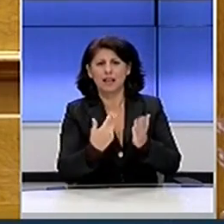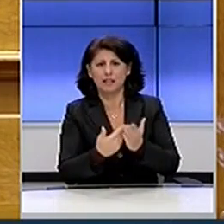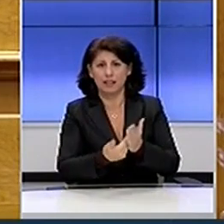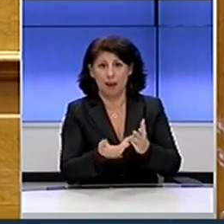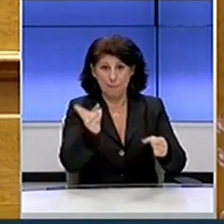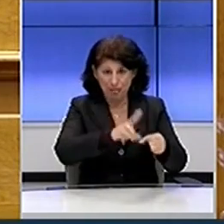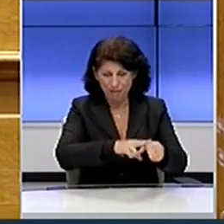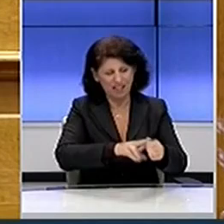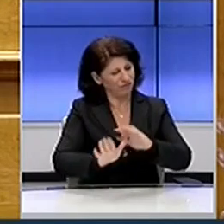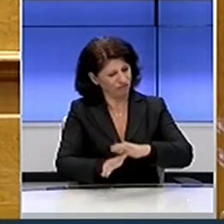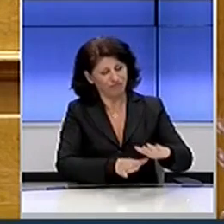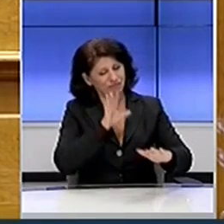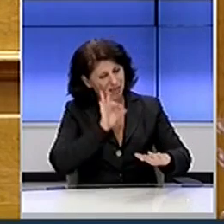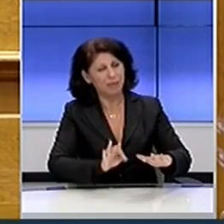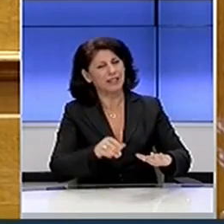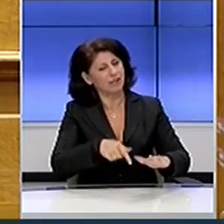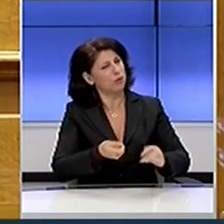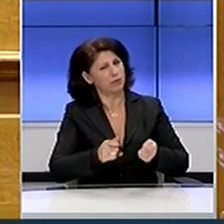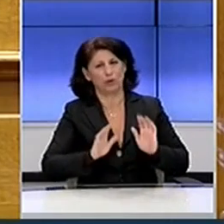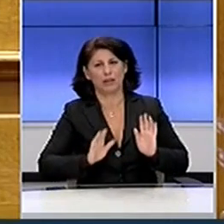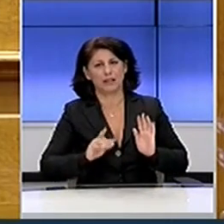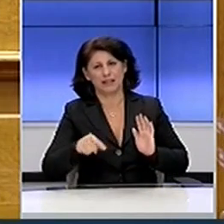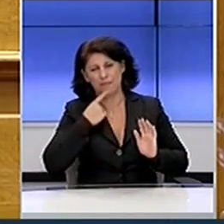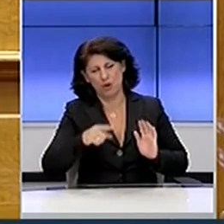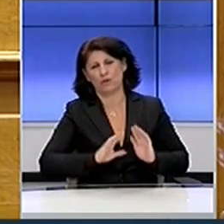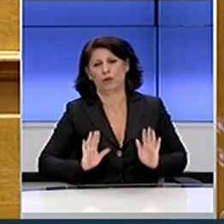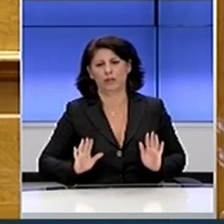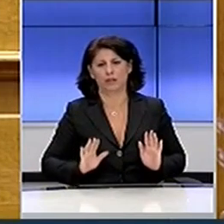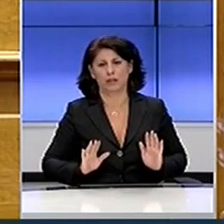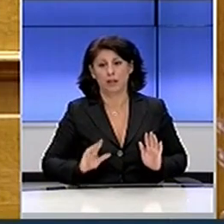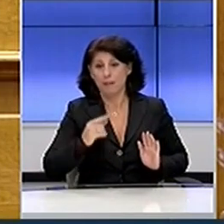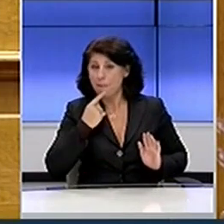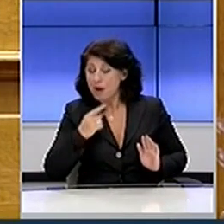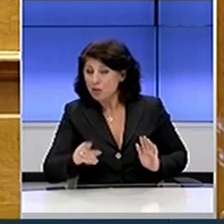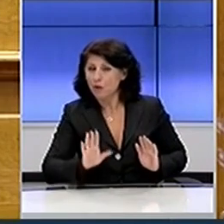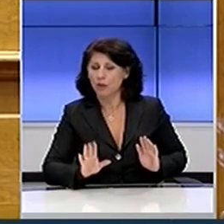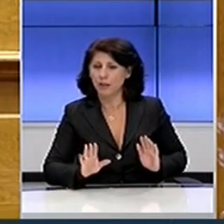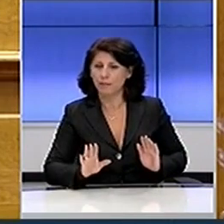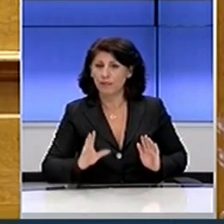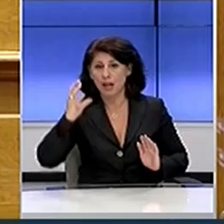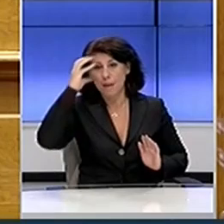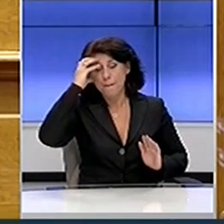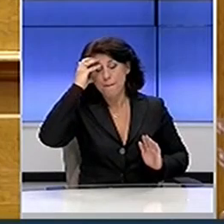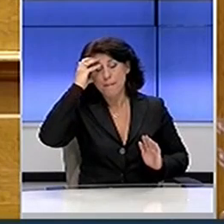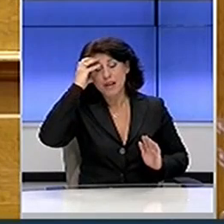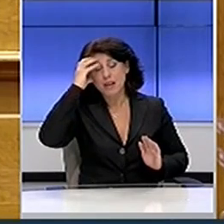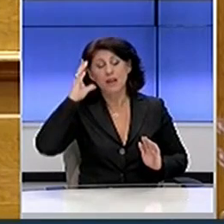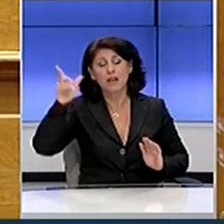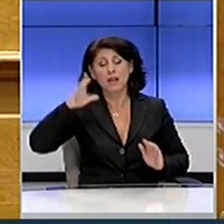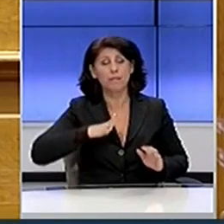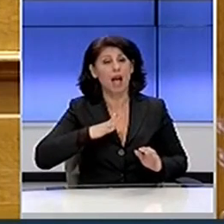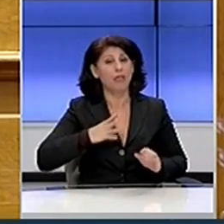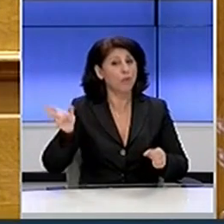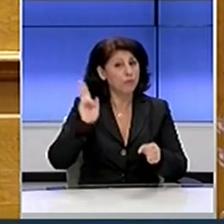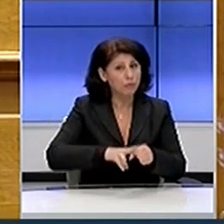θέλετε. Αλλά αυτό σας λέω ειλικρινά να μην το κάνετε. Γιατί είναι προσβολή. Είναι και προσβολή στη μνήμη των συμπολιτών μας που έχασαν τη ζωή